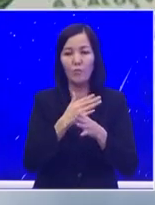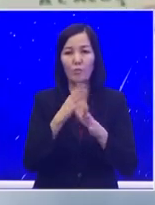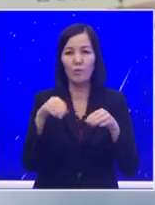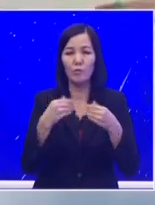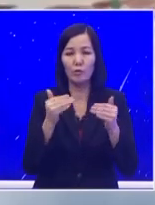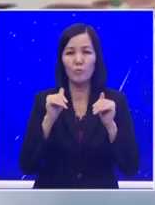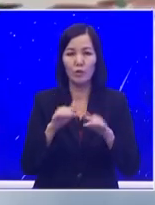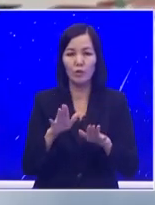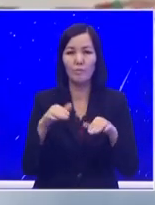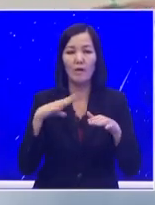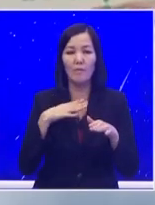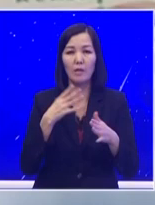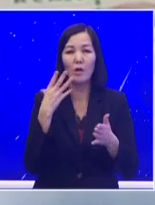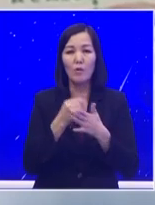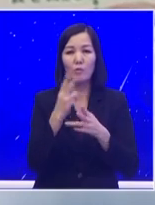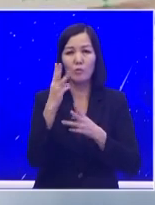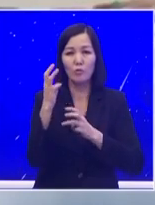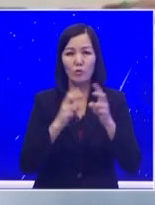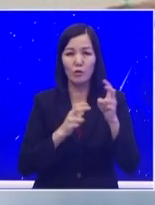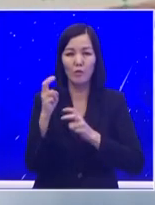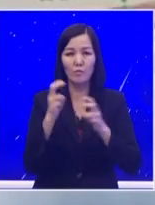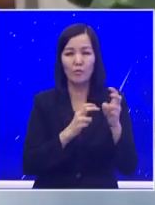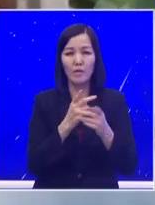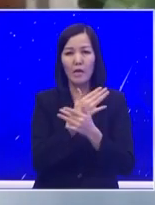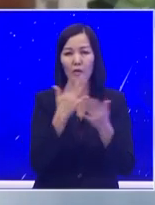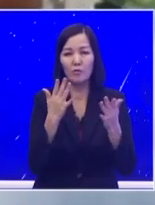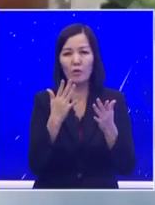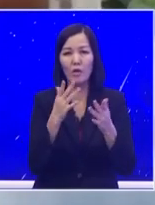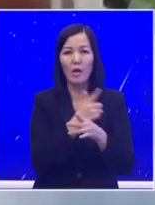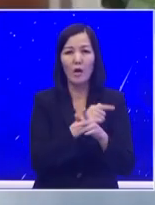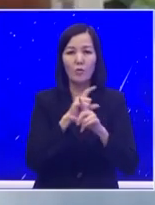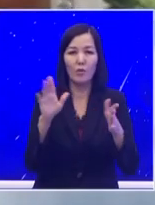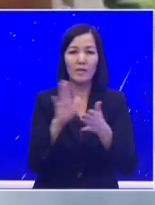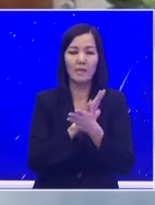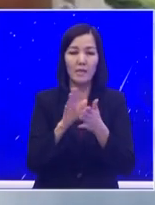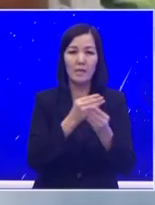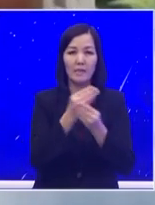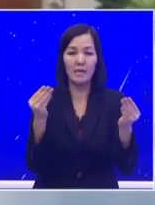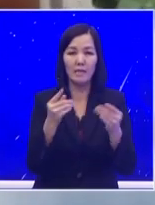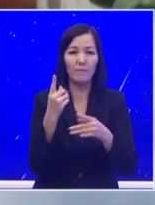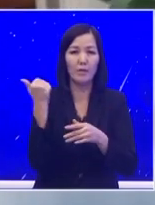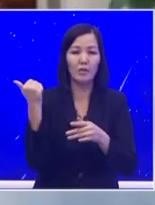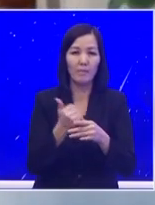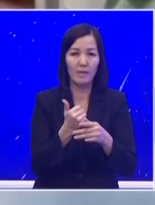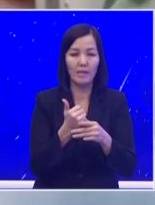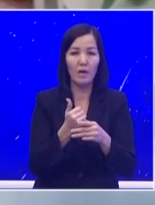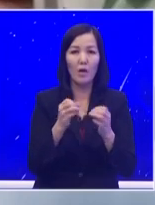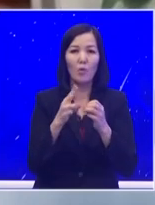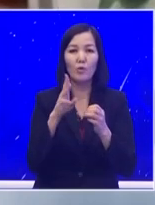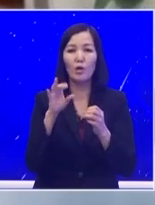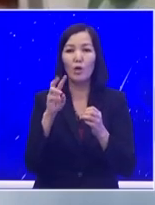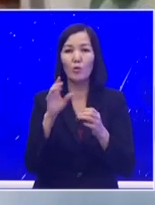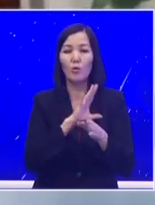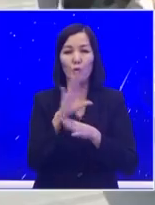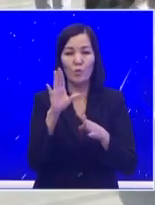шешім қабылдады. Ол өзінің үш зауытында өндірілген құралдарды ауруханаларға тегін таратпақ. Алғашқы аптада компания 12 тонна